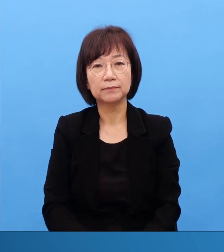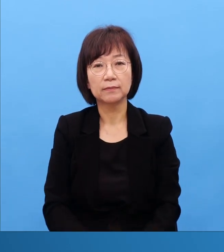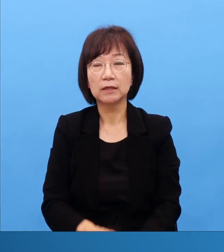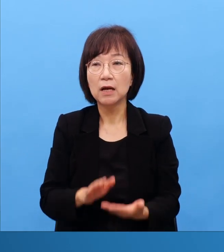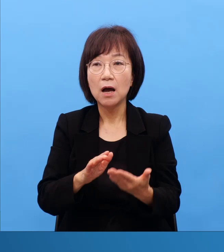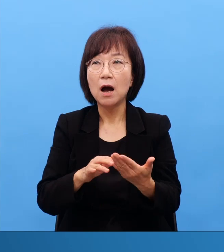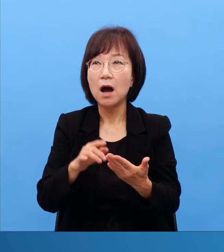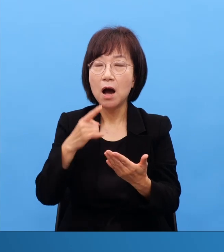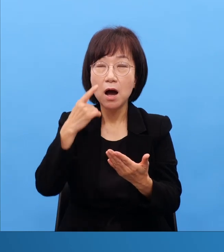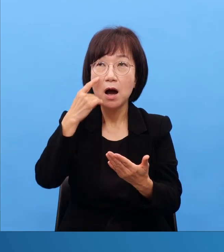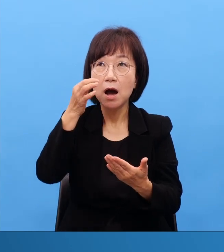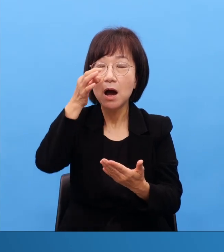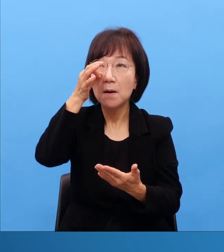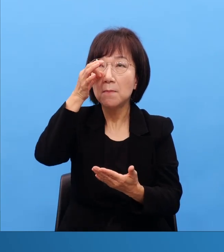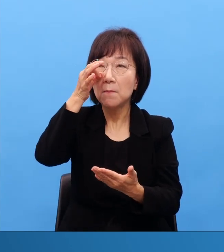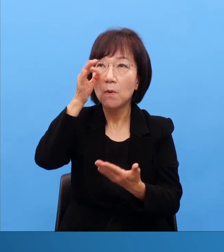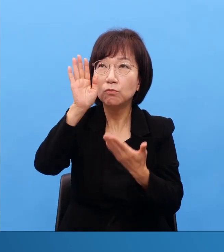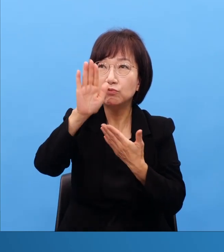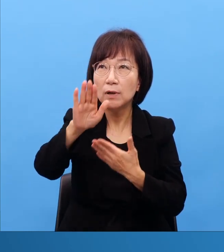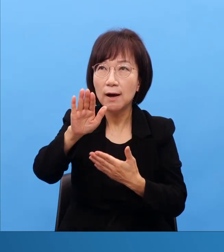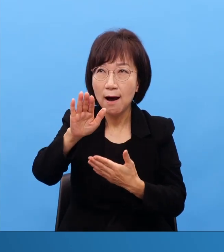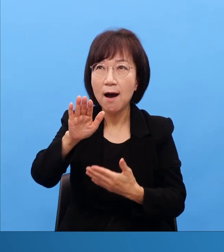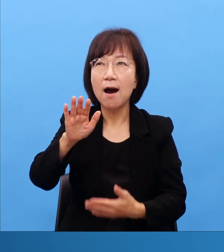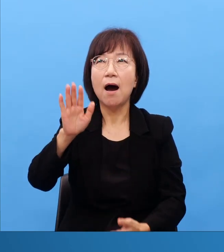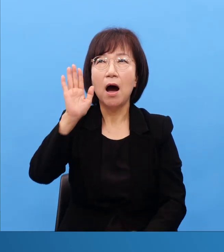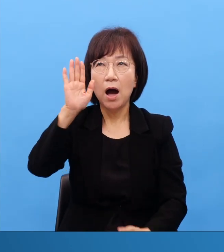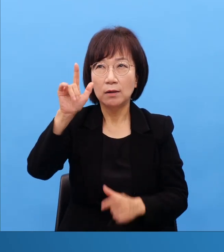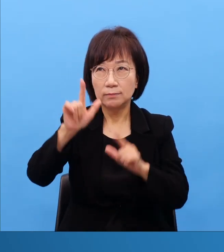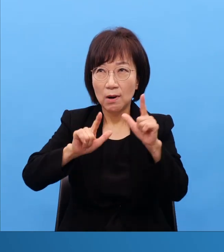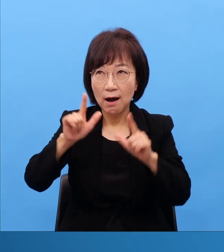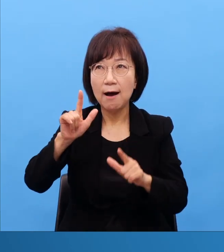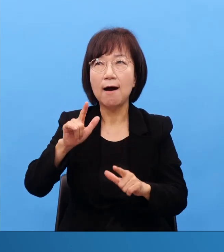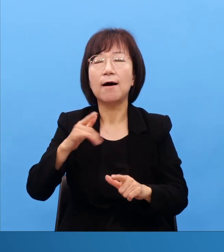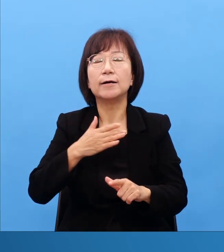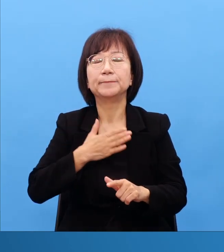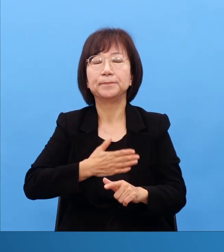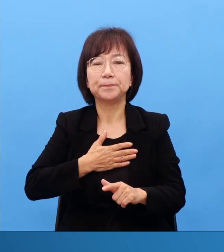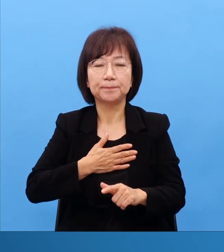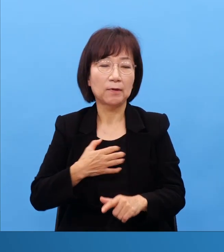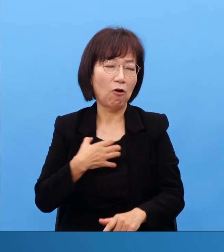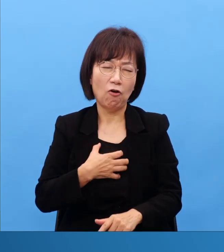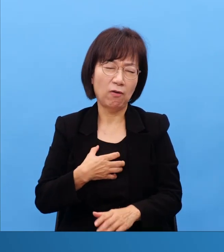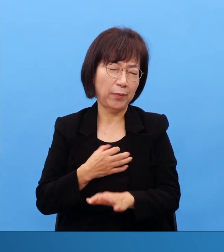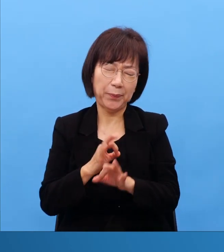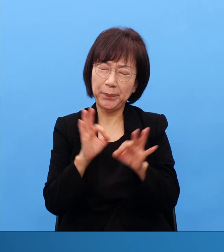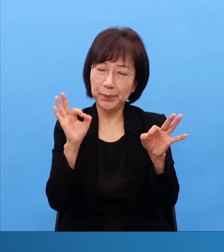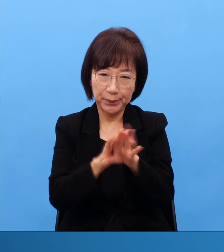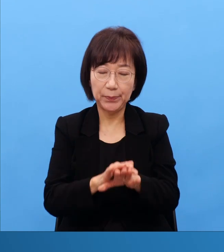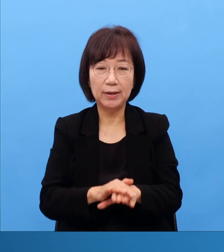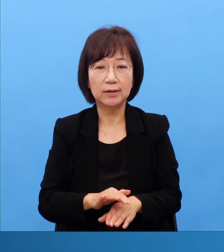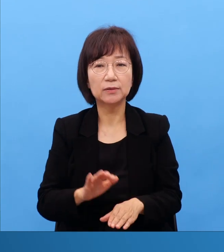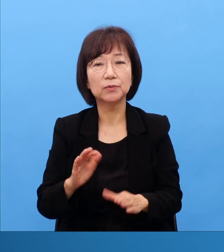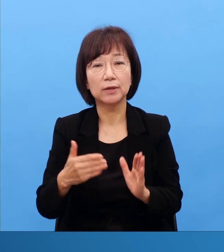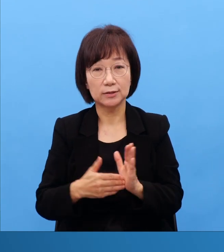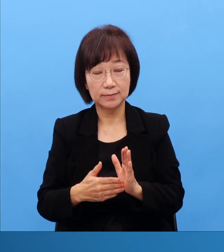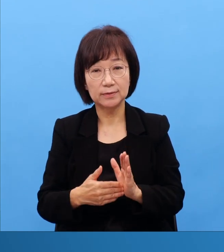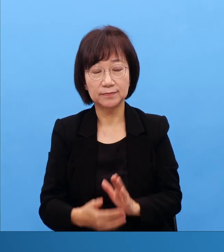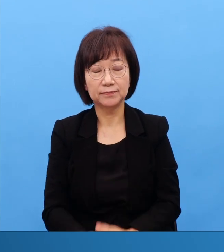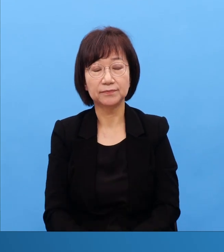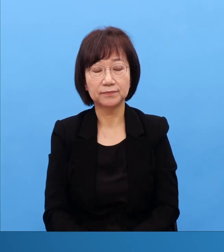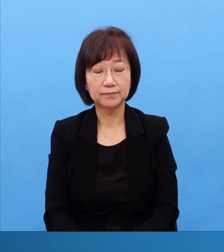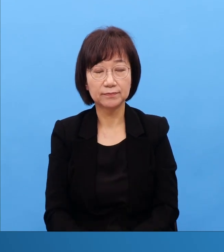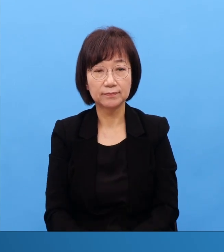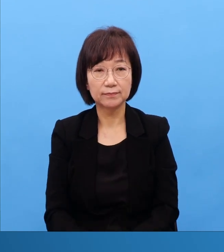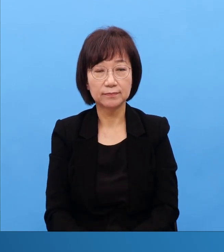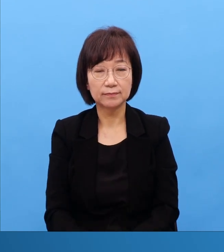안 되죠. 모든 되어질 걸 다 보여줘 환상을. And after seeing the vision of all the things that will be brought to fruition, that we brought to bear, he's no longer